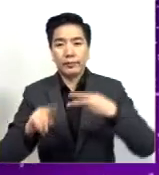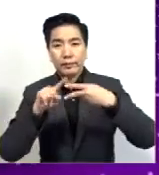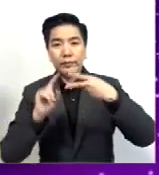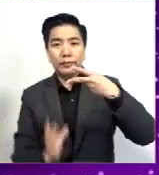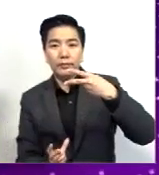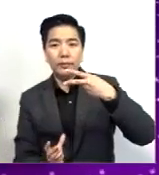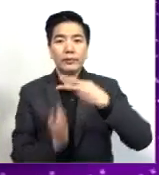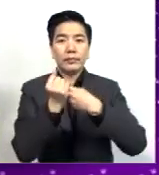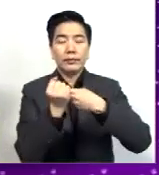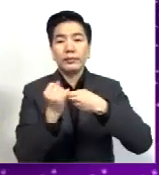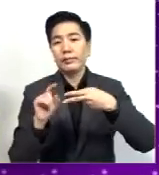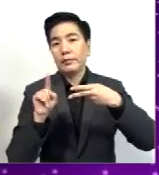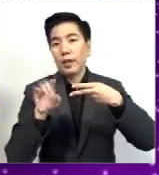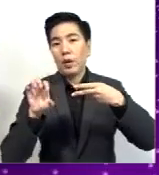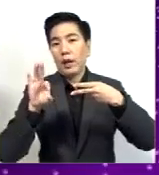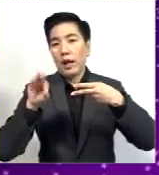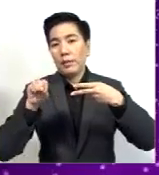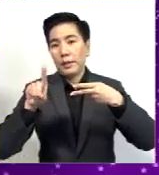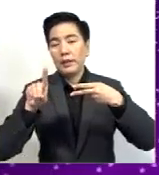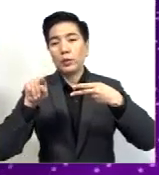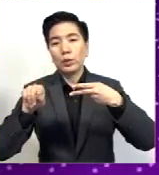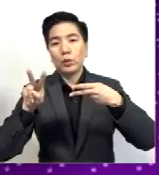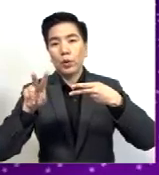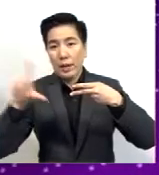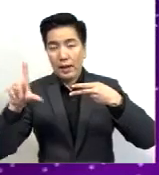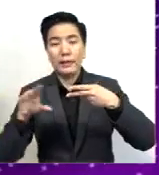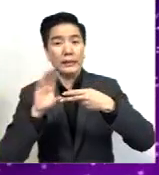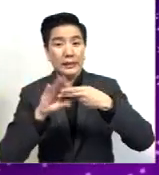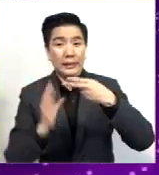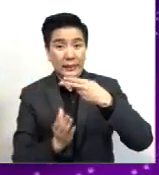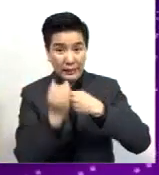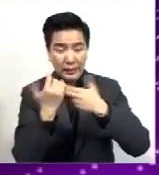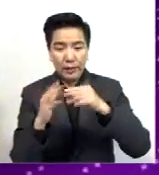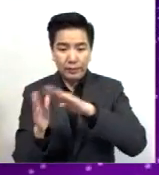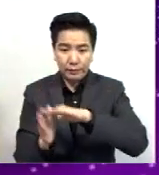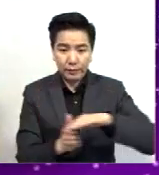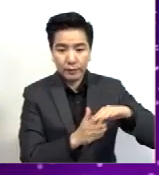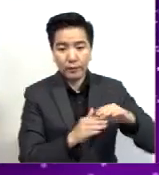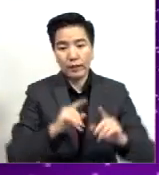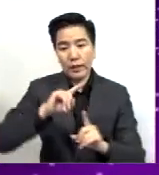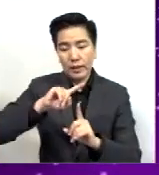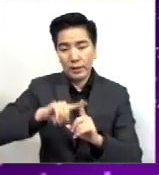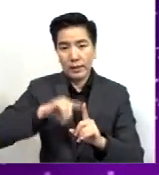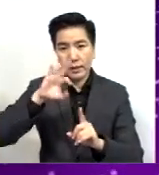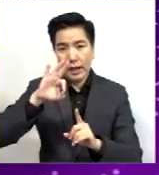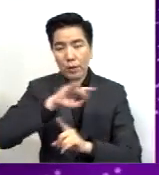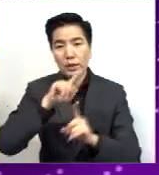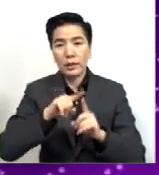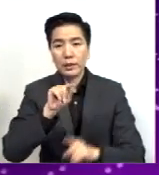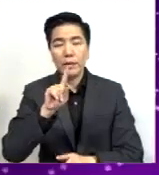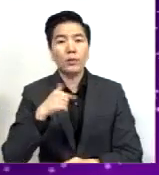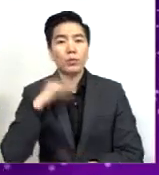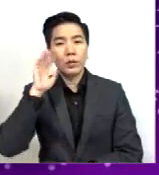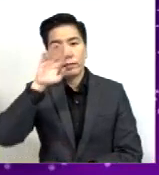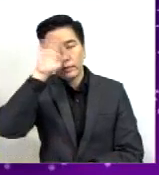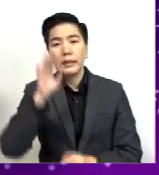นี้รวมกันแล้วเป็น 191.2 ล้านบาทจากนั้นค่ะวันที่21กันยายนนายธนาธรก็ออกมา